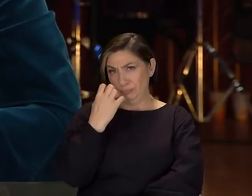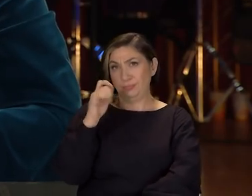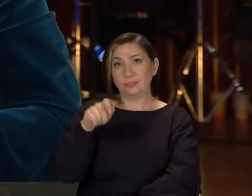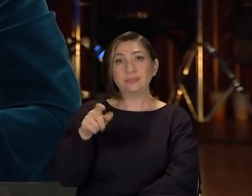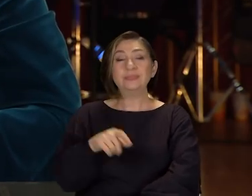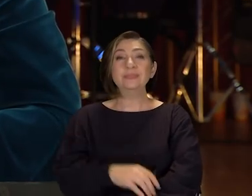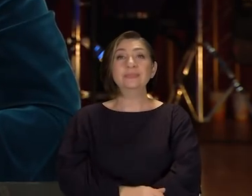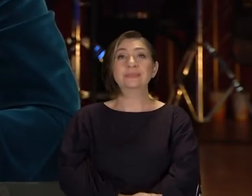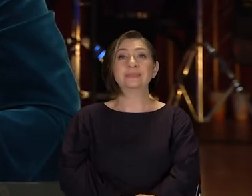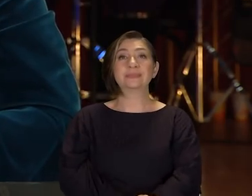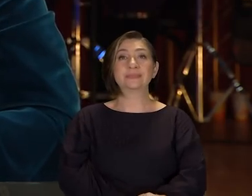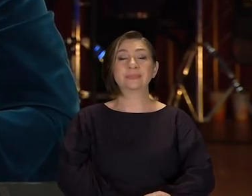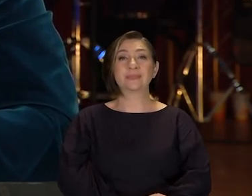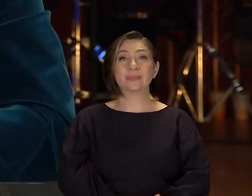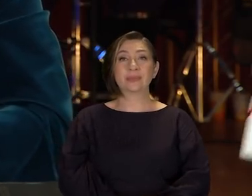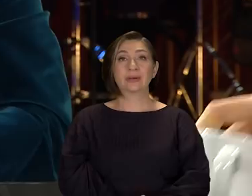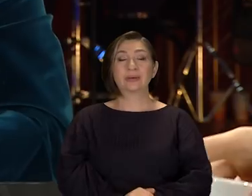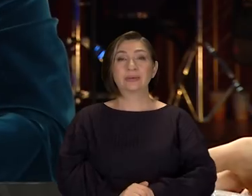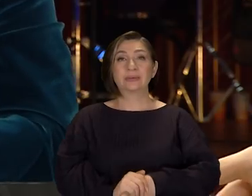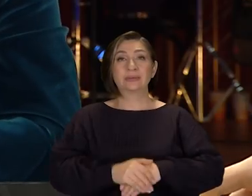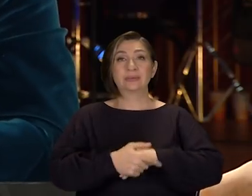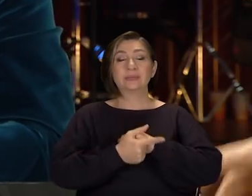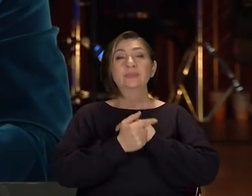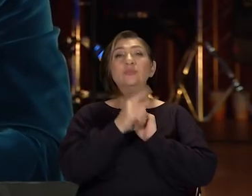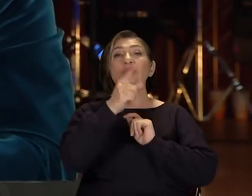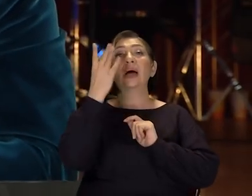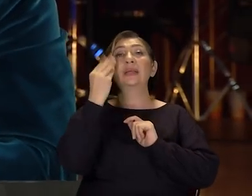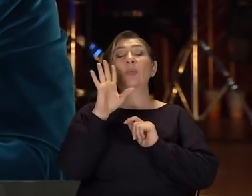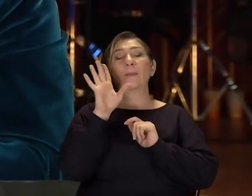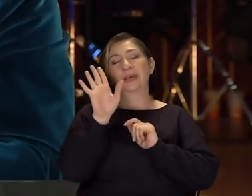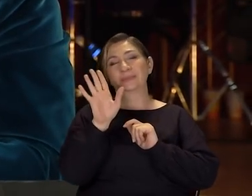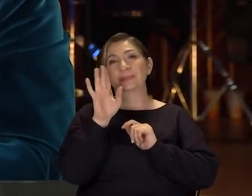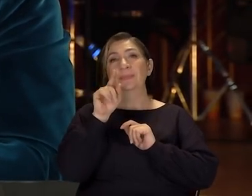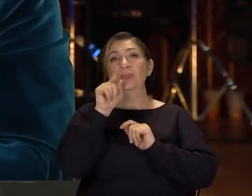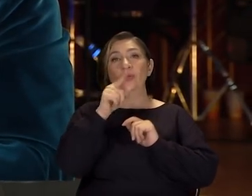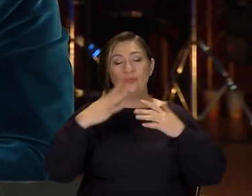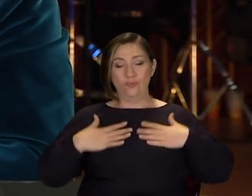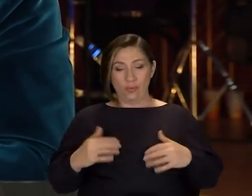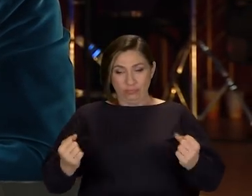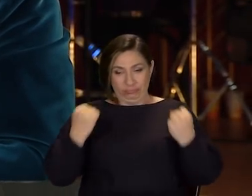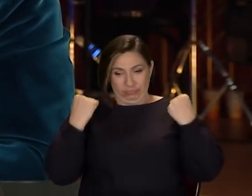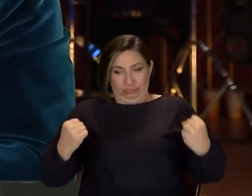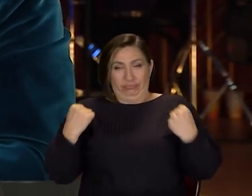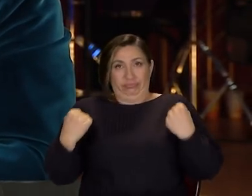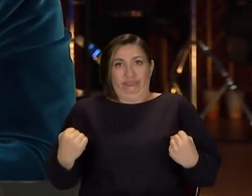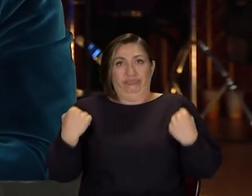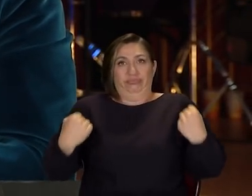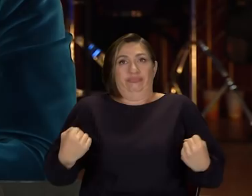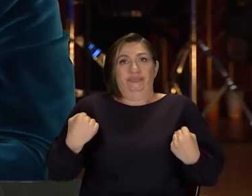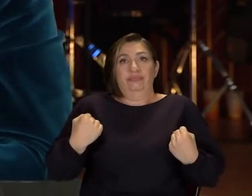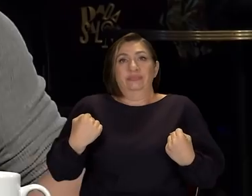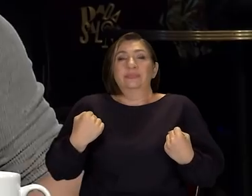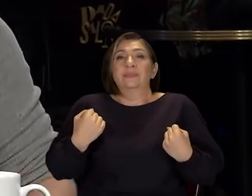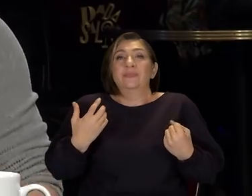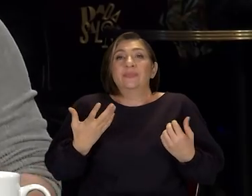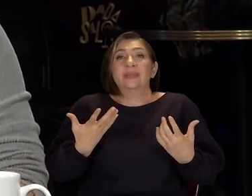için. Burada peki bunu anlamıyorum. Şimdi siz bak bu vücut yapanların hepsi sen de dahi